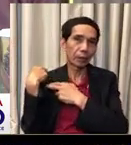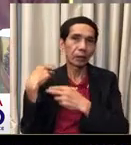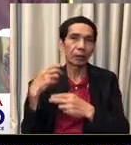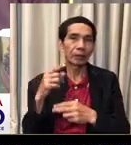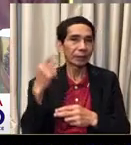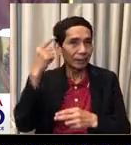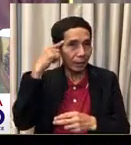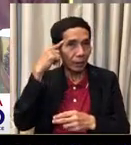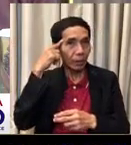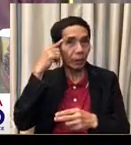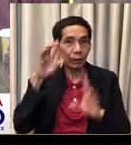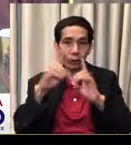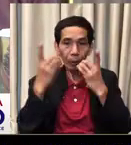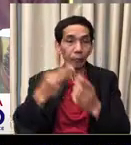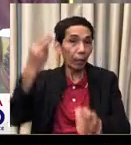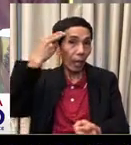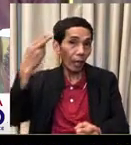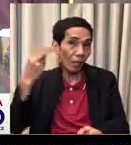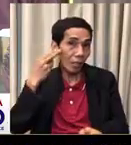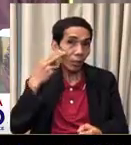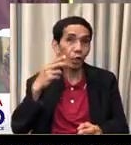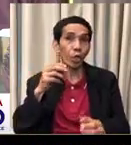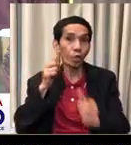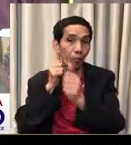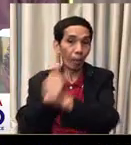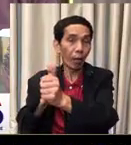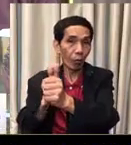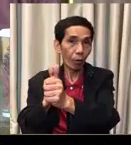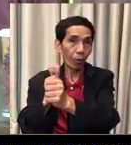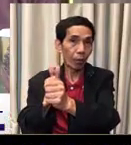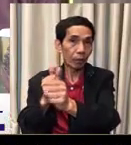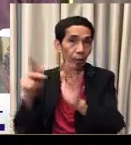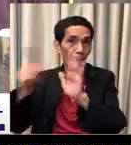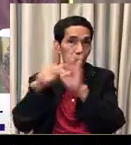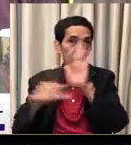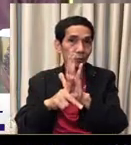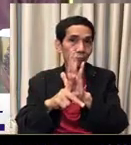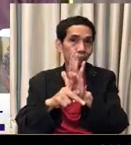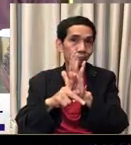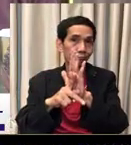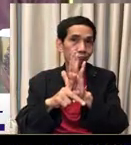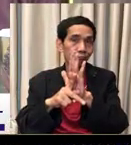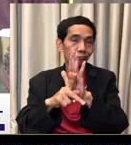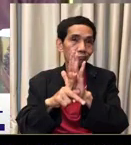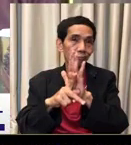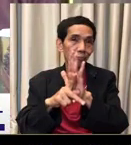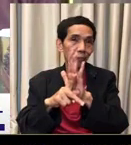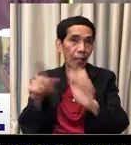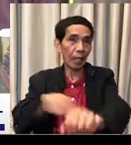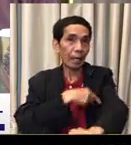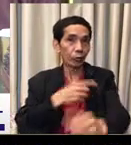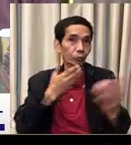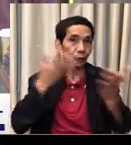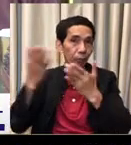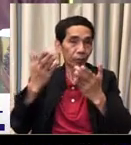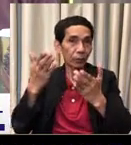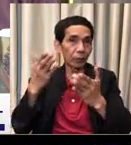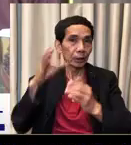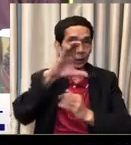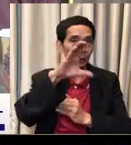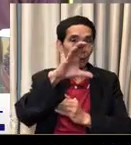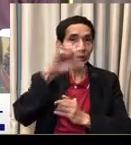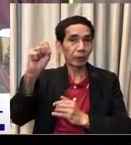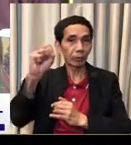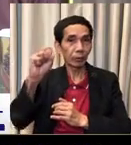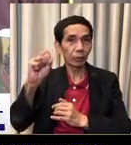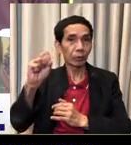presumption is, you are a department head, you follow the policy. Length of service, civil